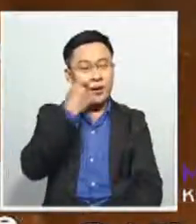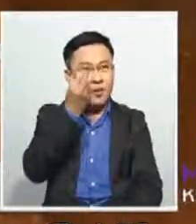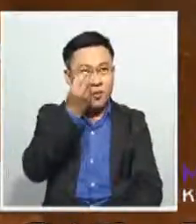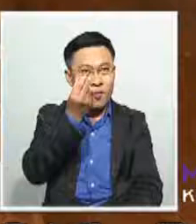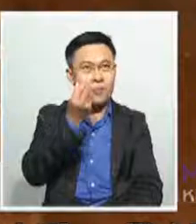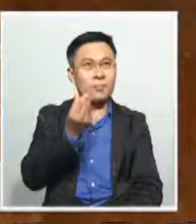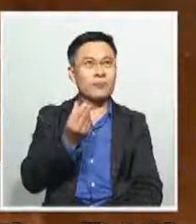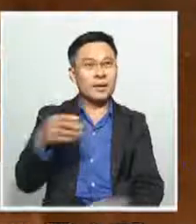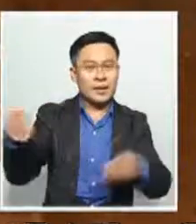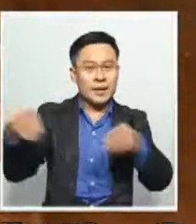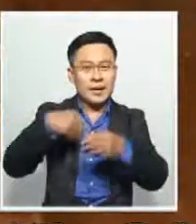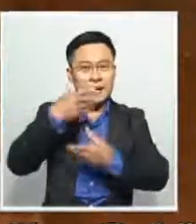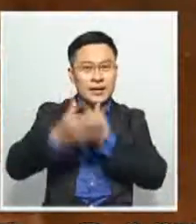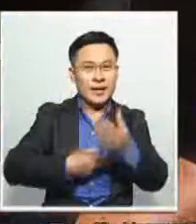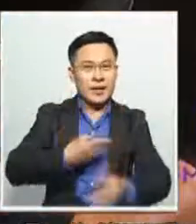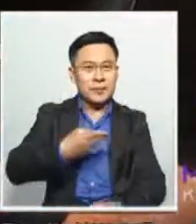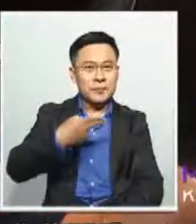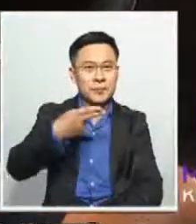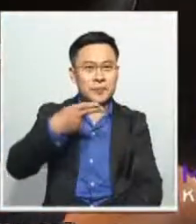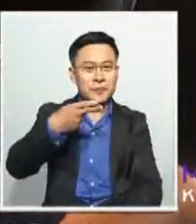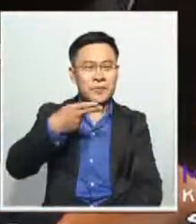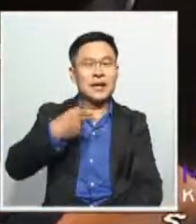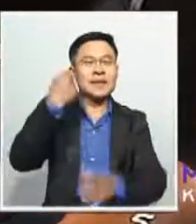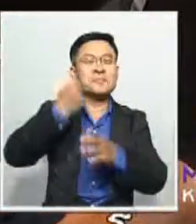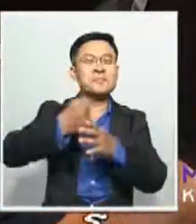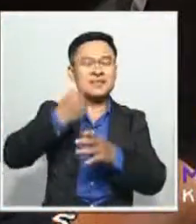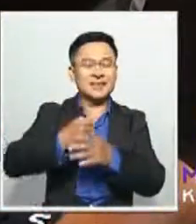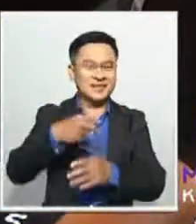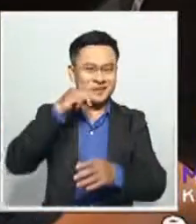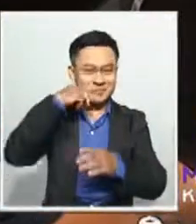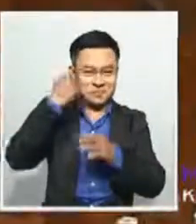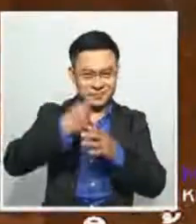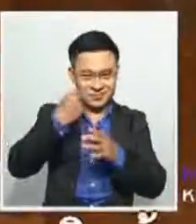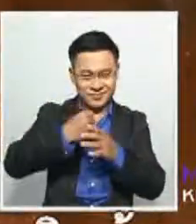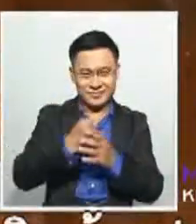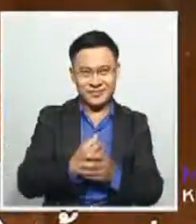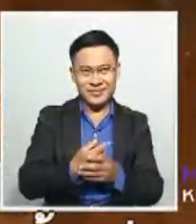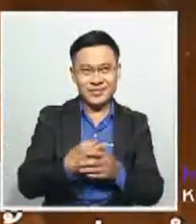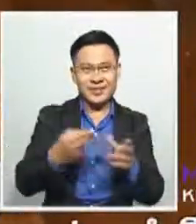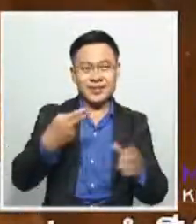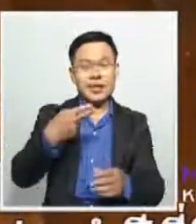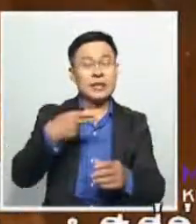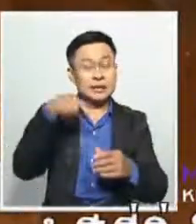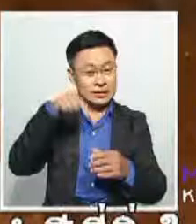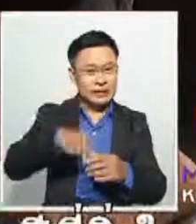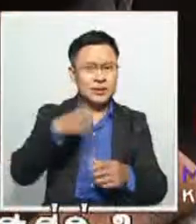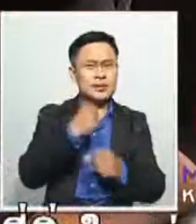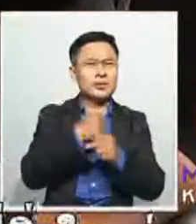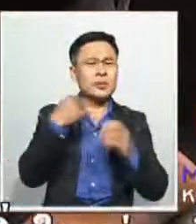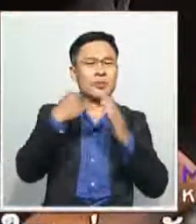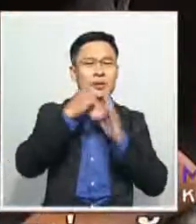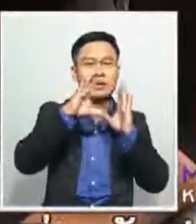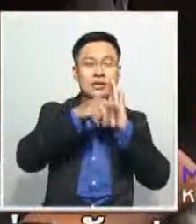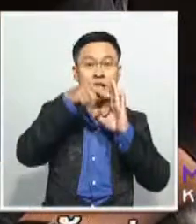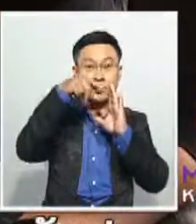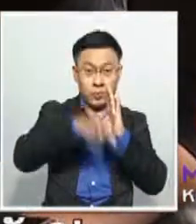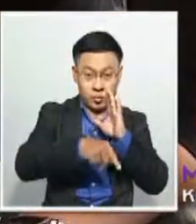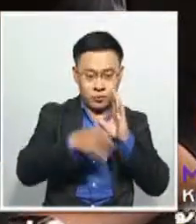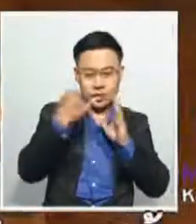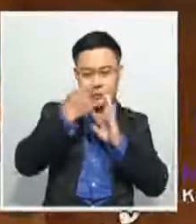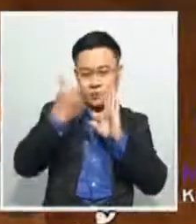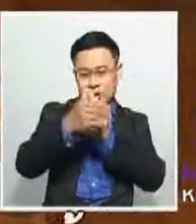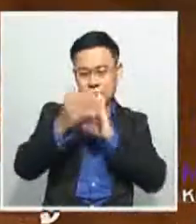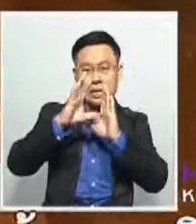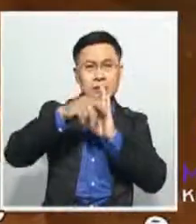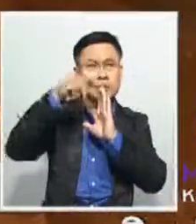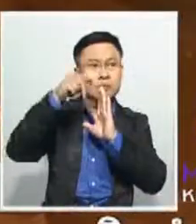ะขายพวกหนีพวกอะไรพวกนี้ ขายน้ำพริก เอาขายน้ำพริกเหรอ ตกลงแม่ปานีที่นี่ที่ชัยภูมิเนี่ยขายเห็ดนะคะ ค่ะ